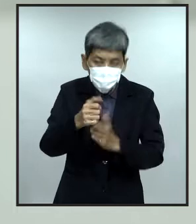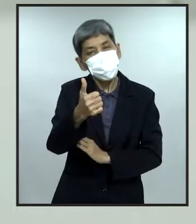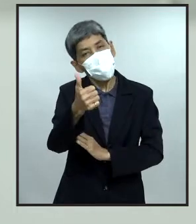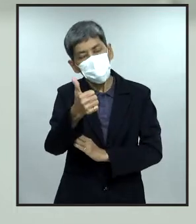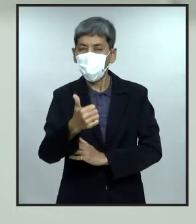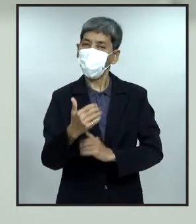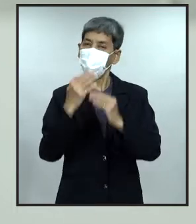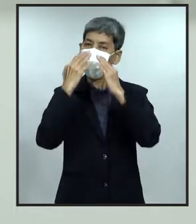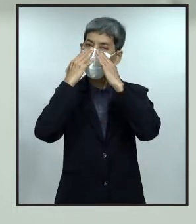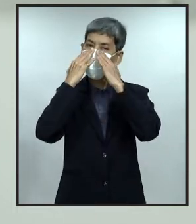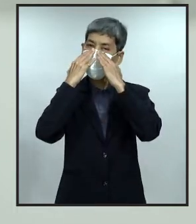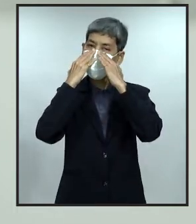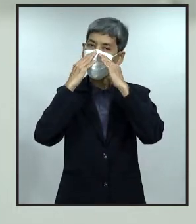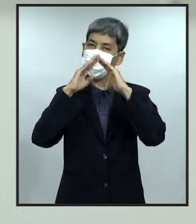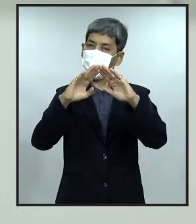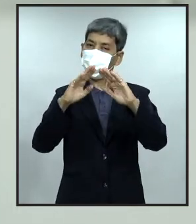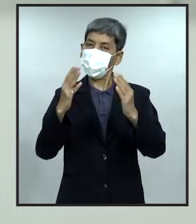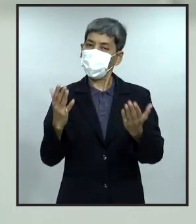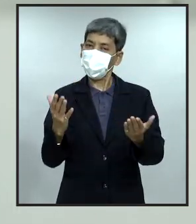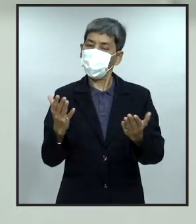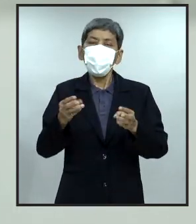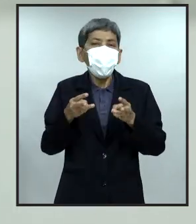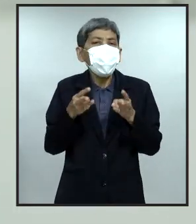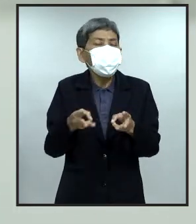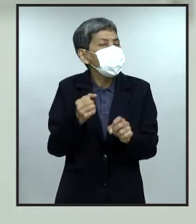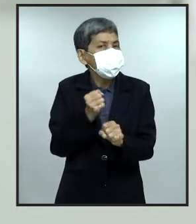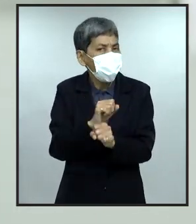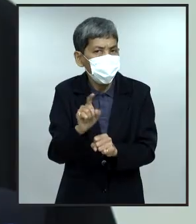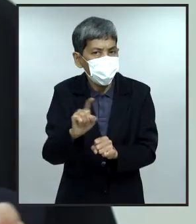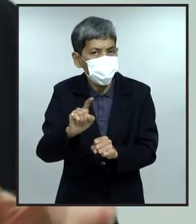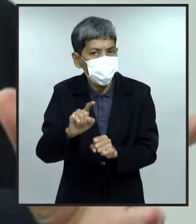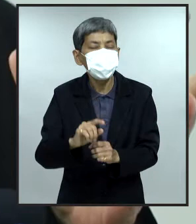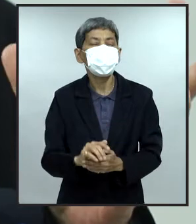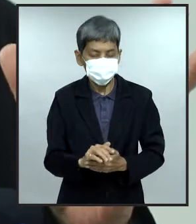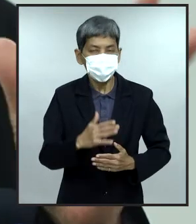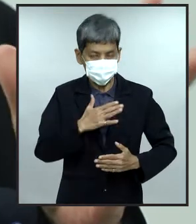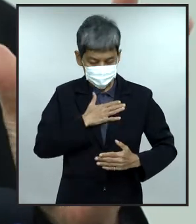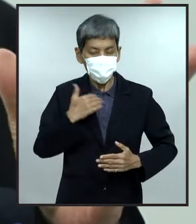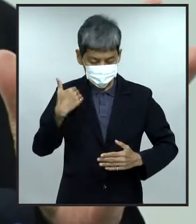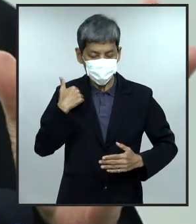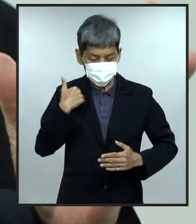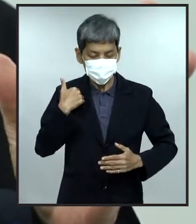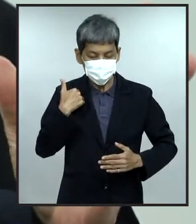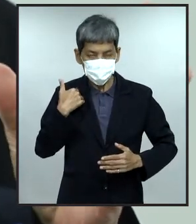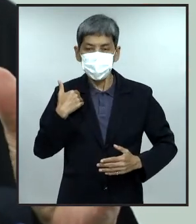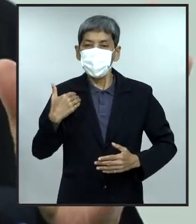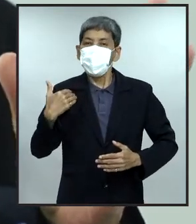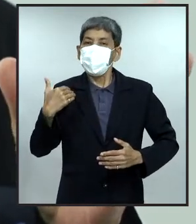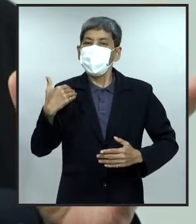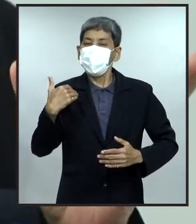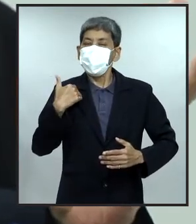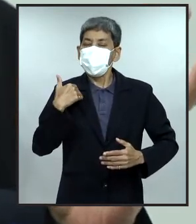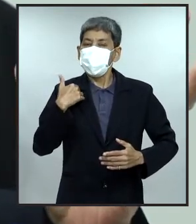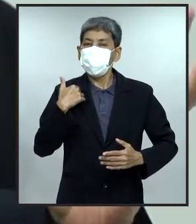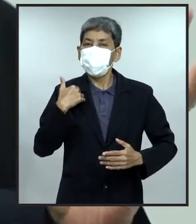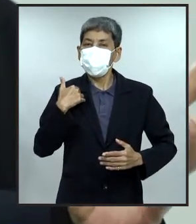แต่ว่าในแง่ของคนตาบอดเนี่ยเขามีการจัดการเรื่องนี้ยังไง ครับแล้วเราก็จะมันก็จะต้องมีการ